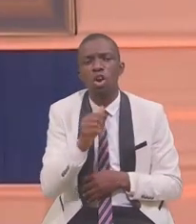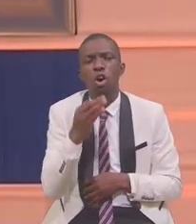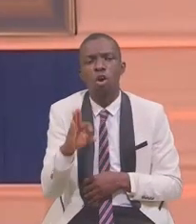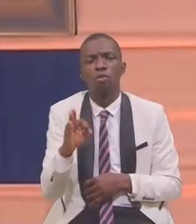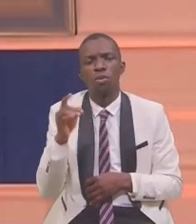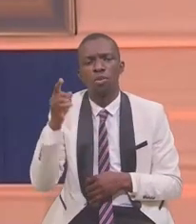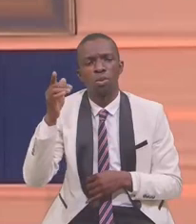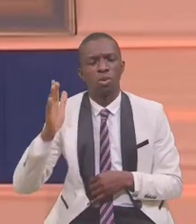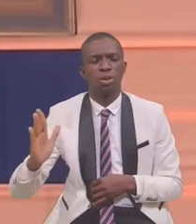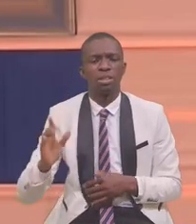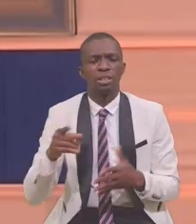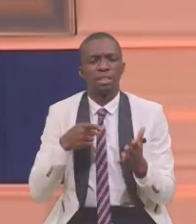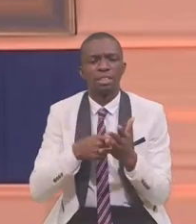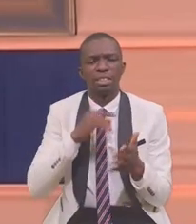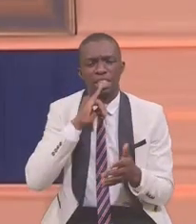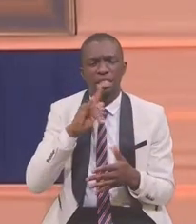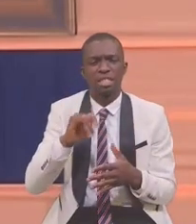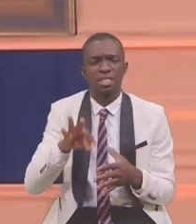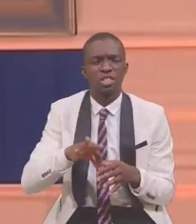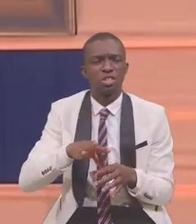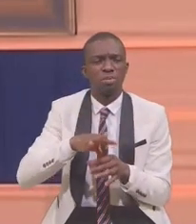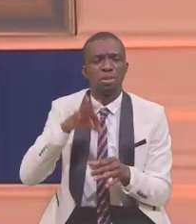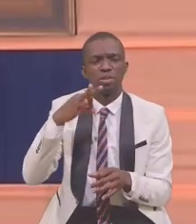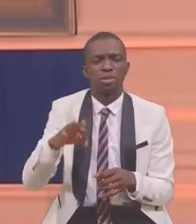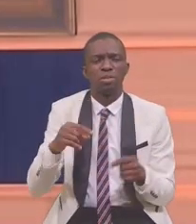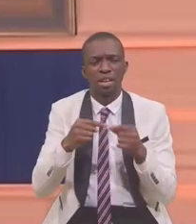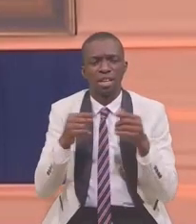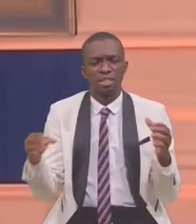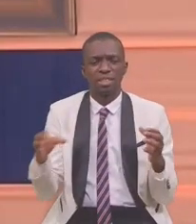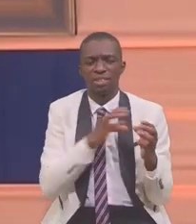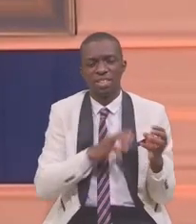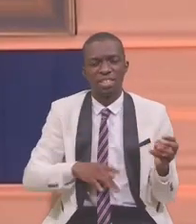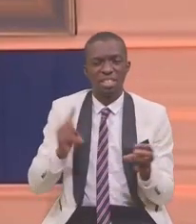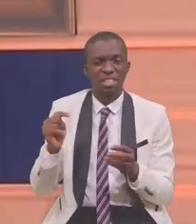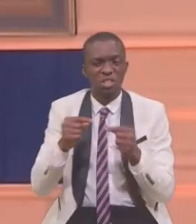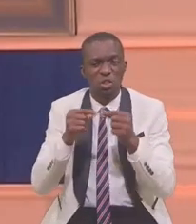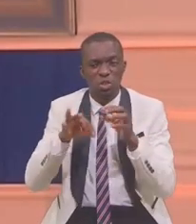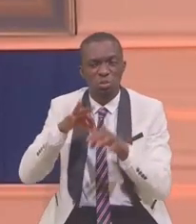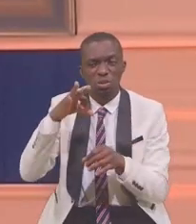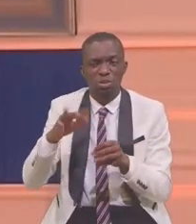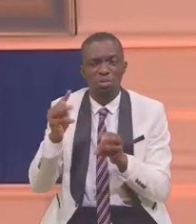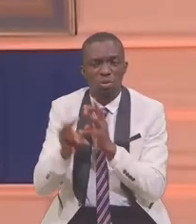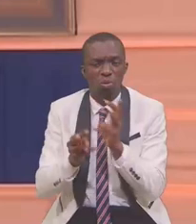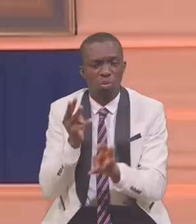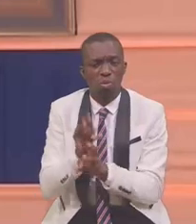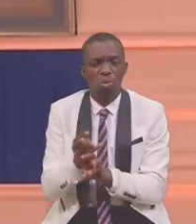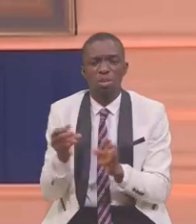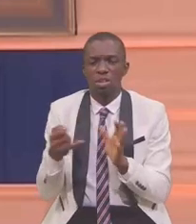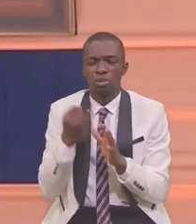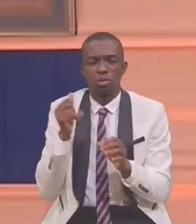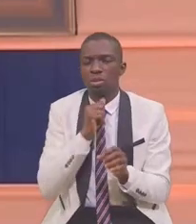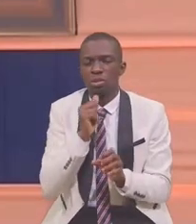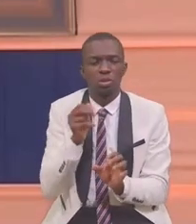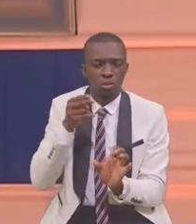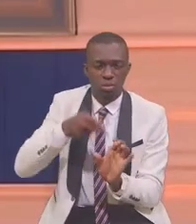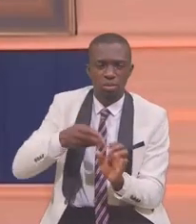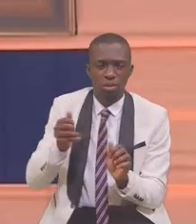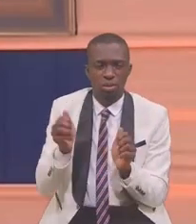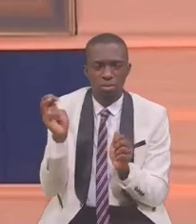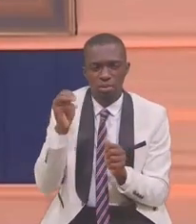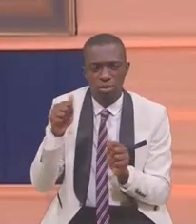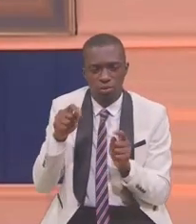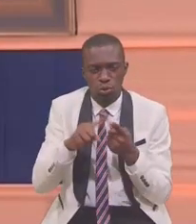dans le monde, c'est l'esprit qui s'oppose à Christ, l'esprit de l'Antéchrist. Cela ne va pas s'attacher à vous, dont